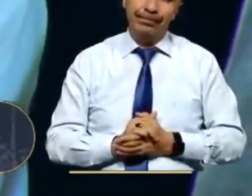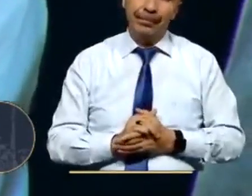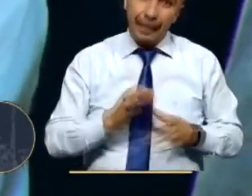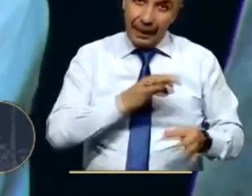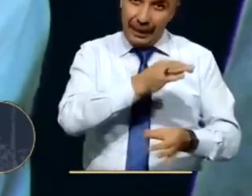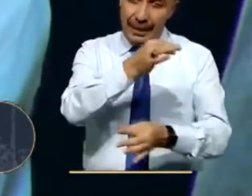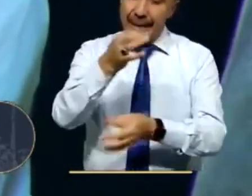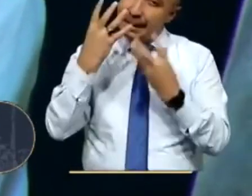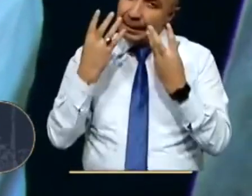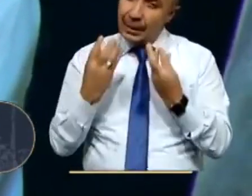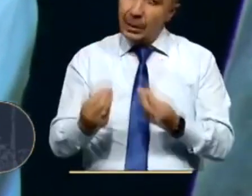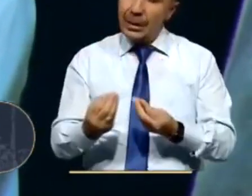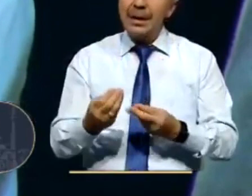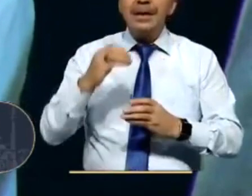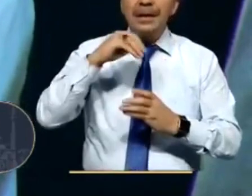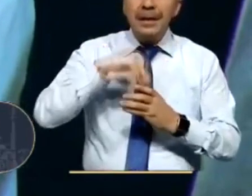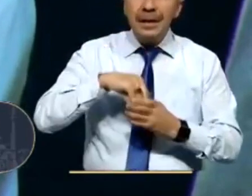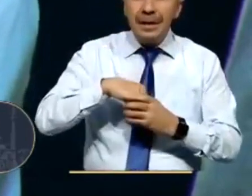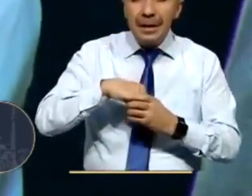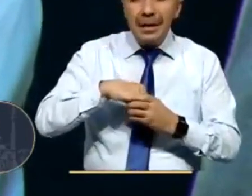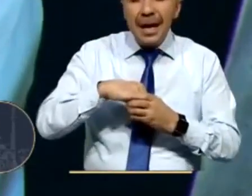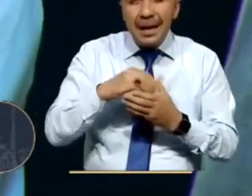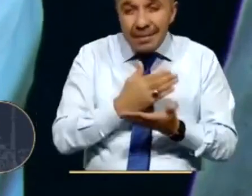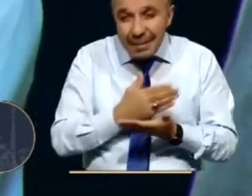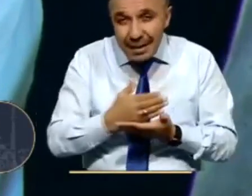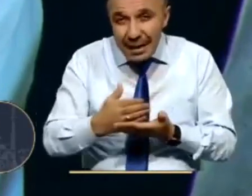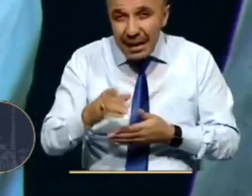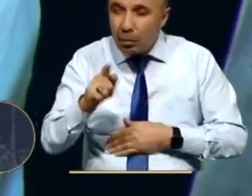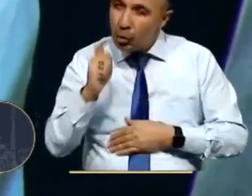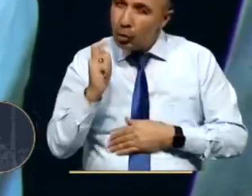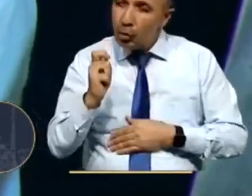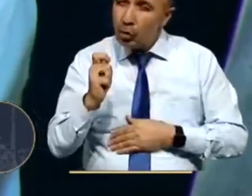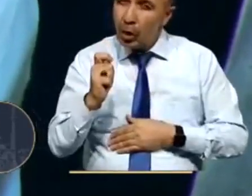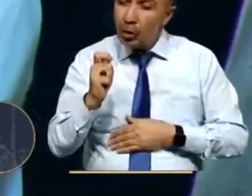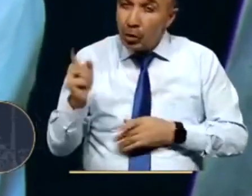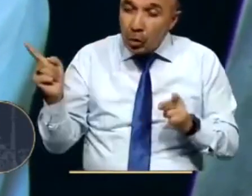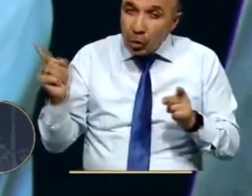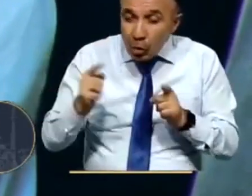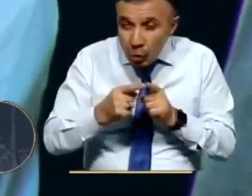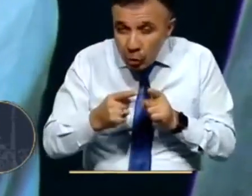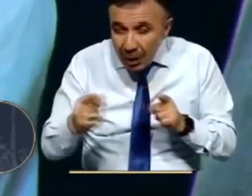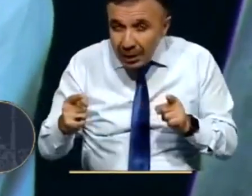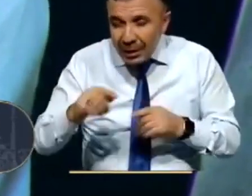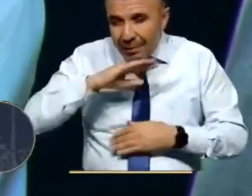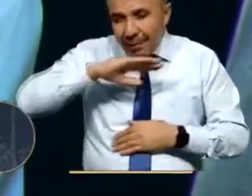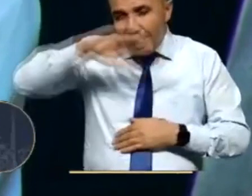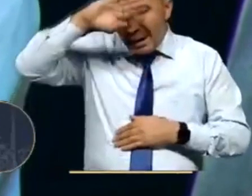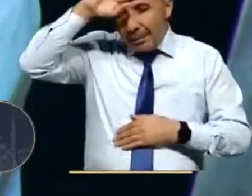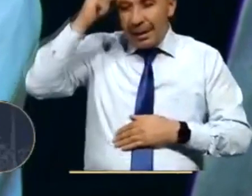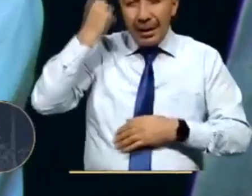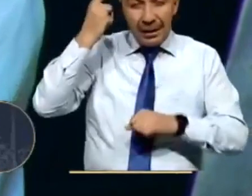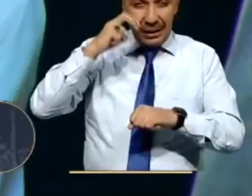İnsanlık olarak içerisinden geçtiğimiz bu zor süreçte bayramların